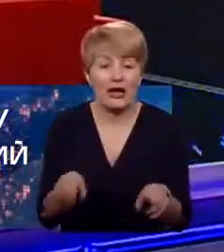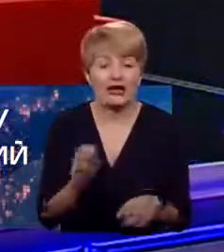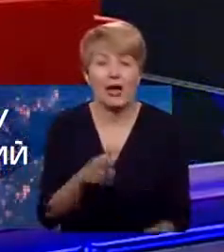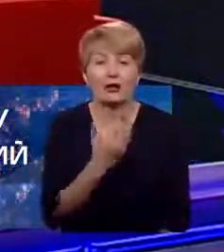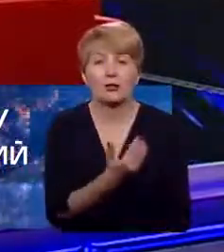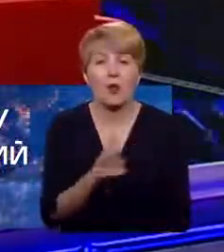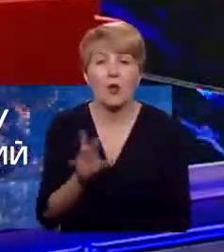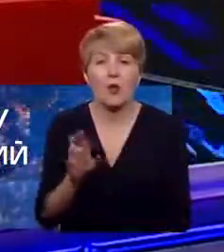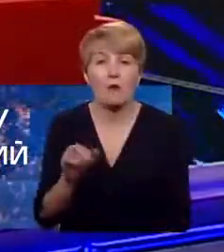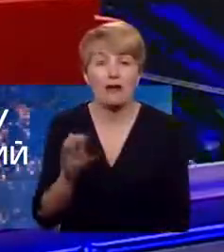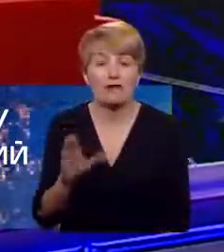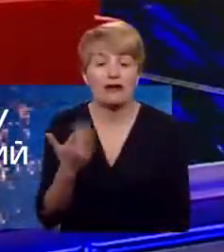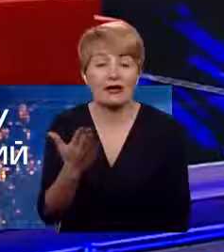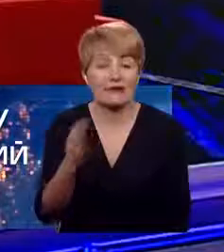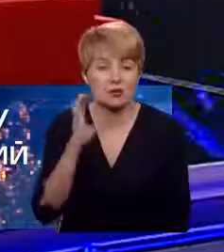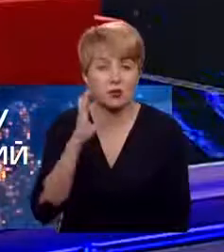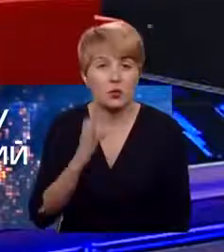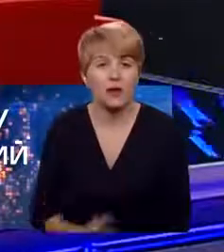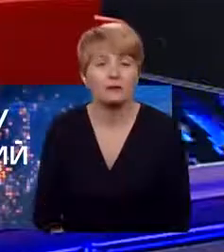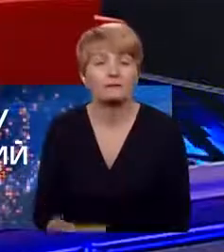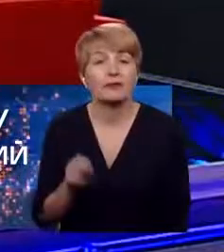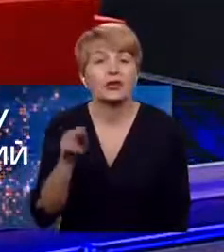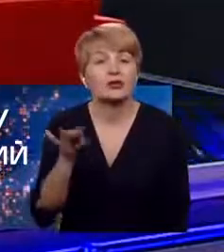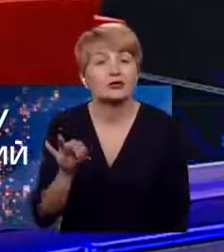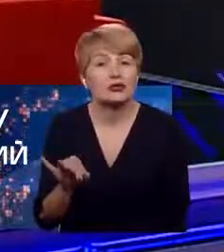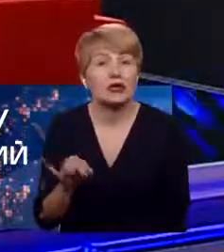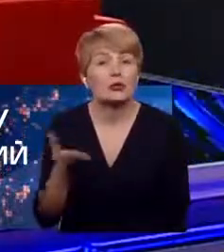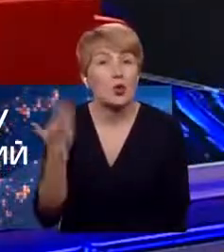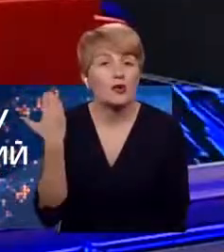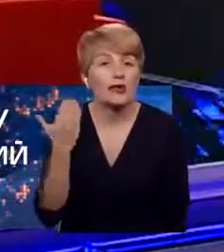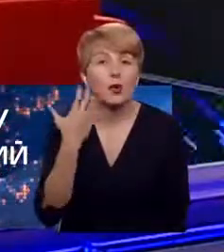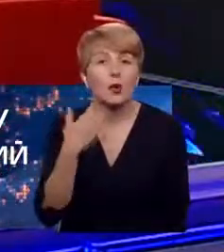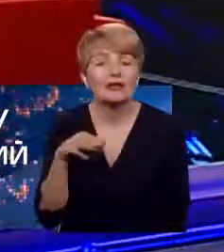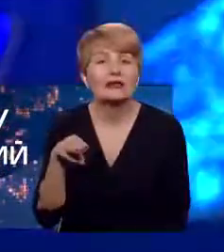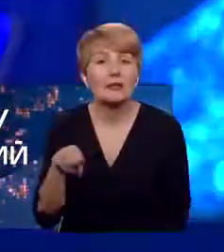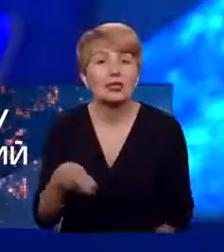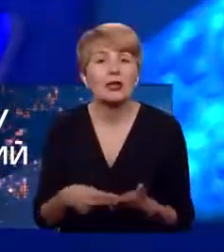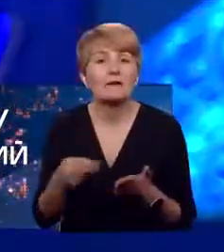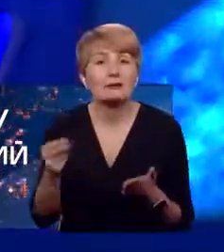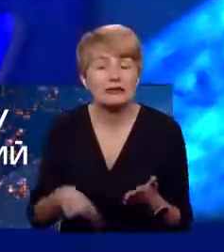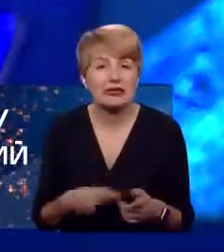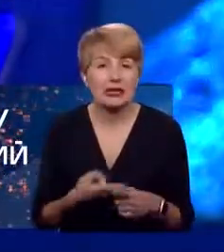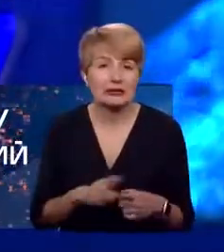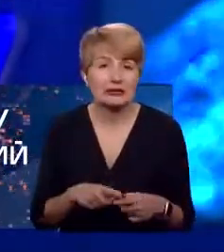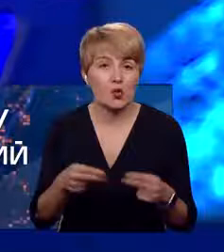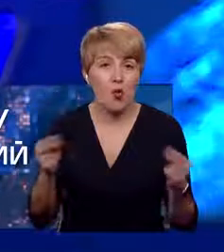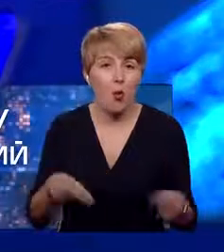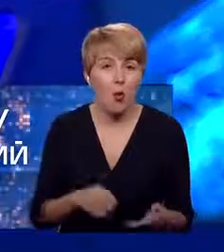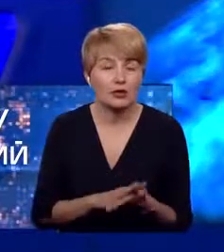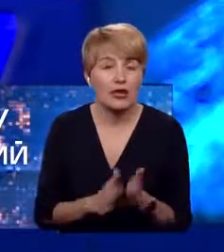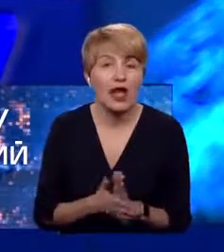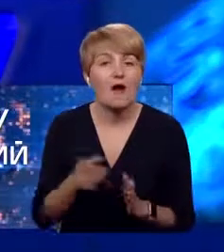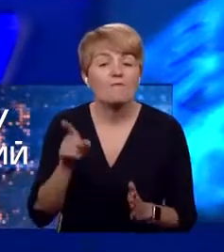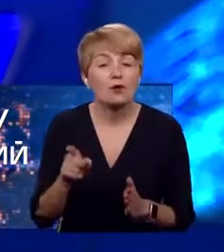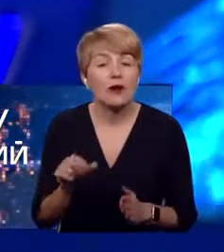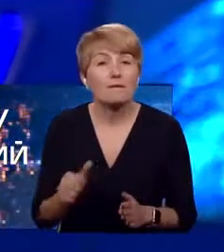Коболєва, який от зараз вас слухає. Чи тоді, коли Тимошенко підписала ці угоди, вона,